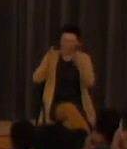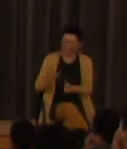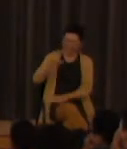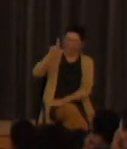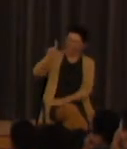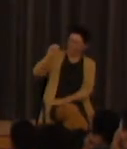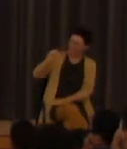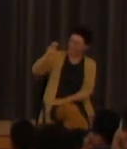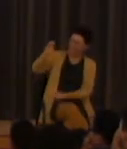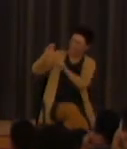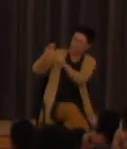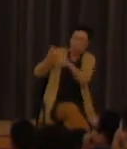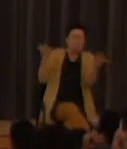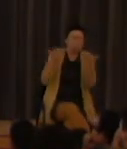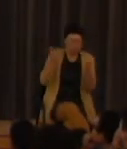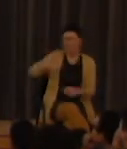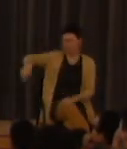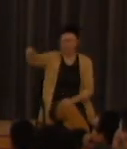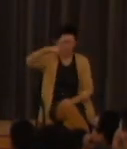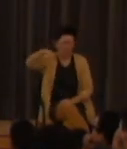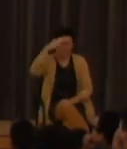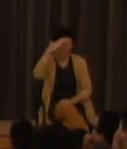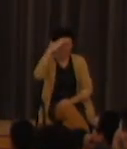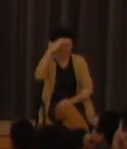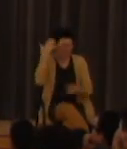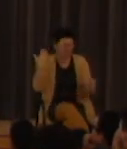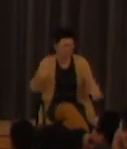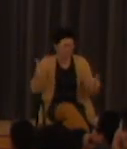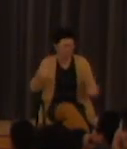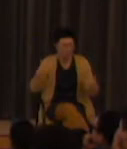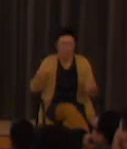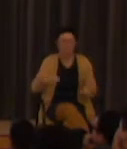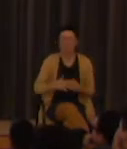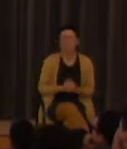Ja sabeu què implica. Però en realitat,